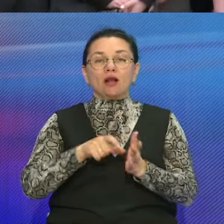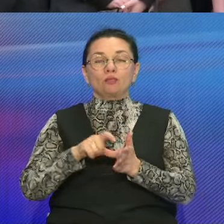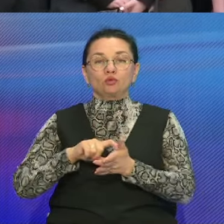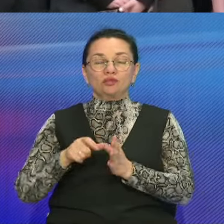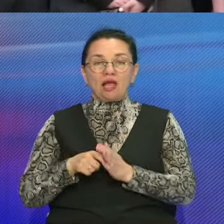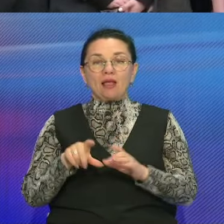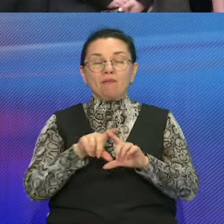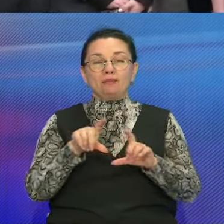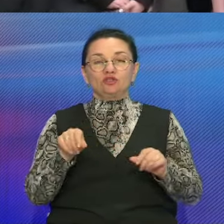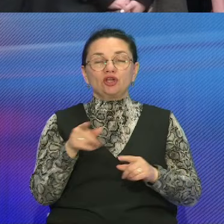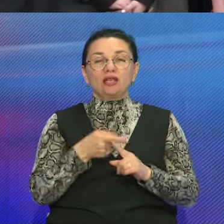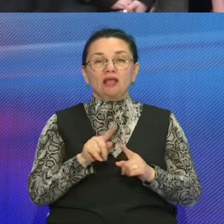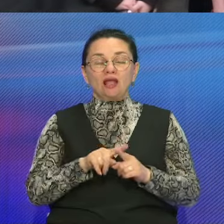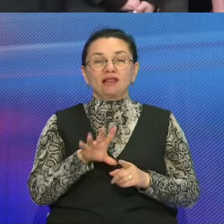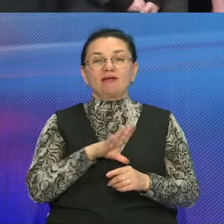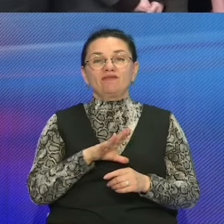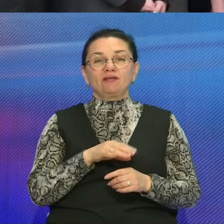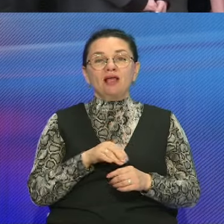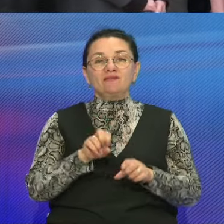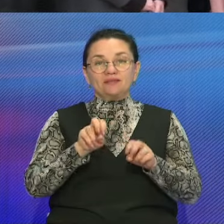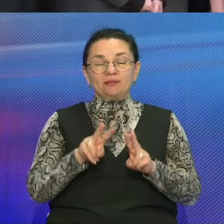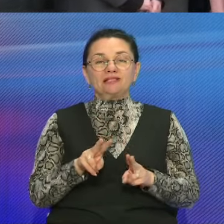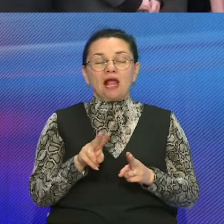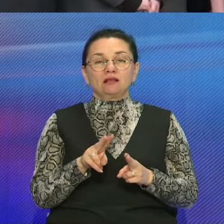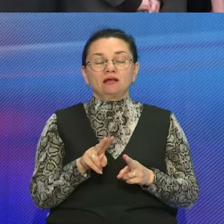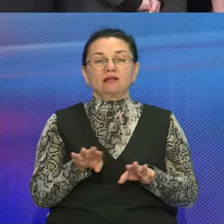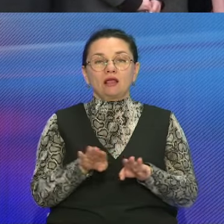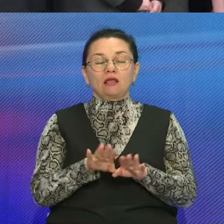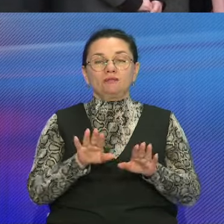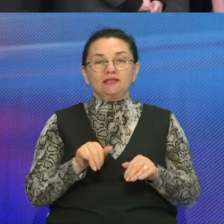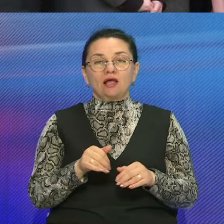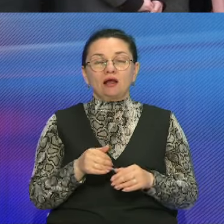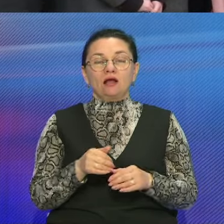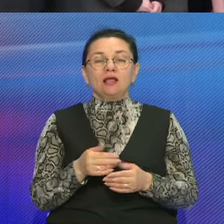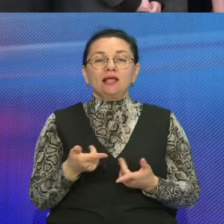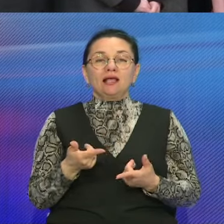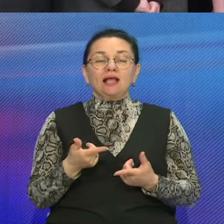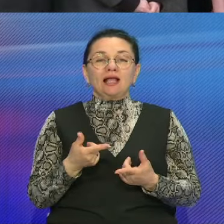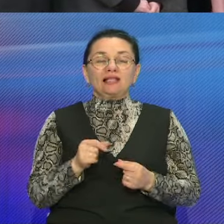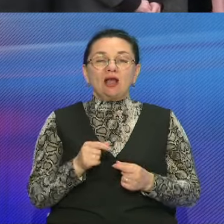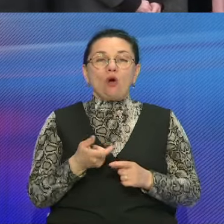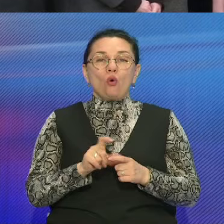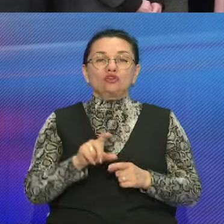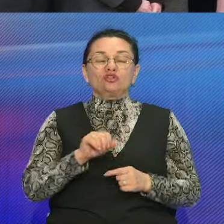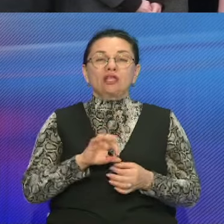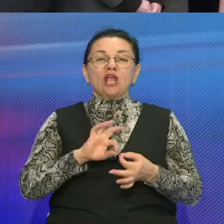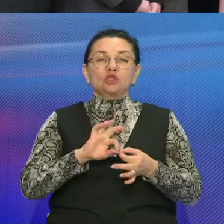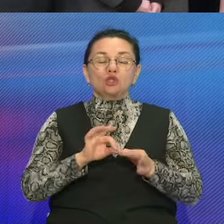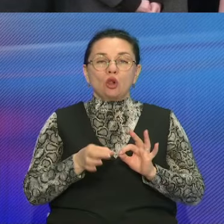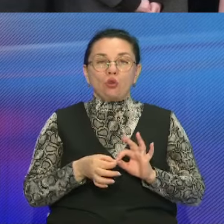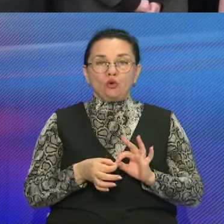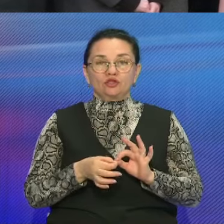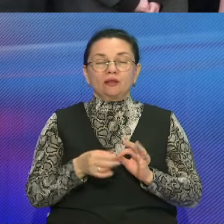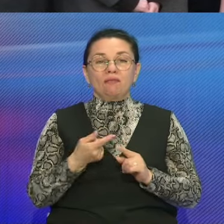помещения находятся в приспособленных помещениях с, скажем так, довольно-таки очень сложными